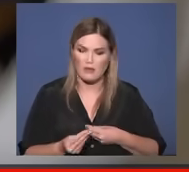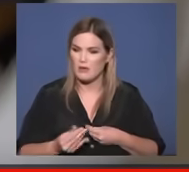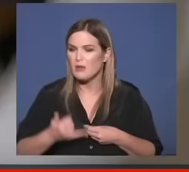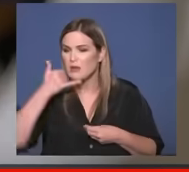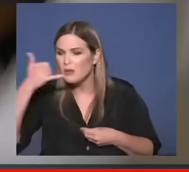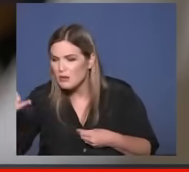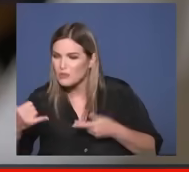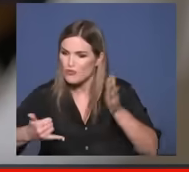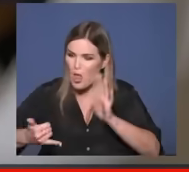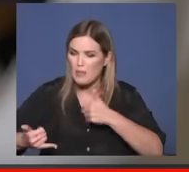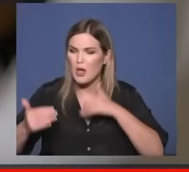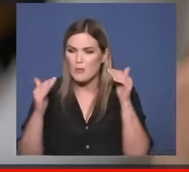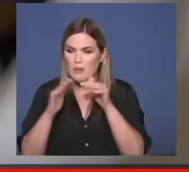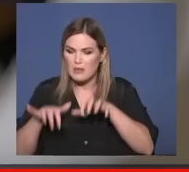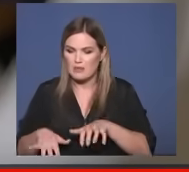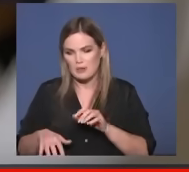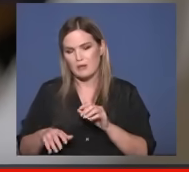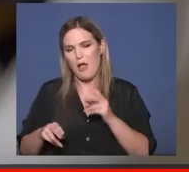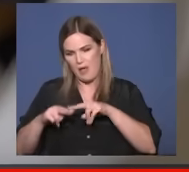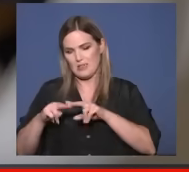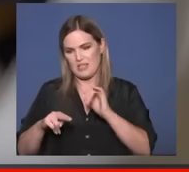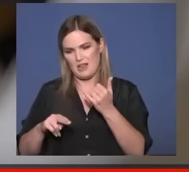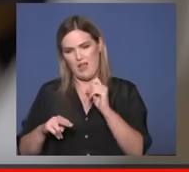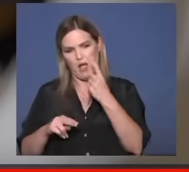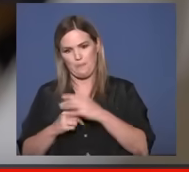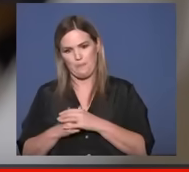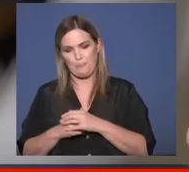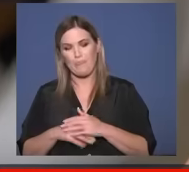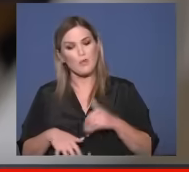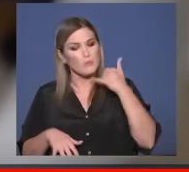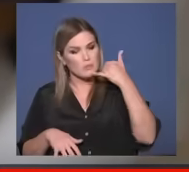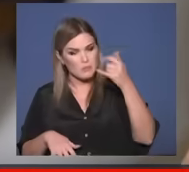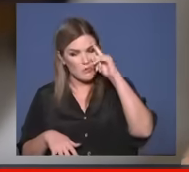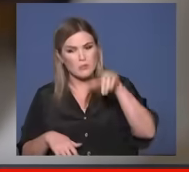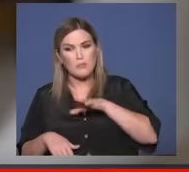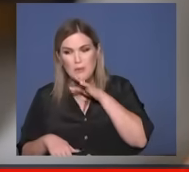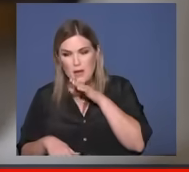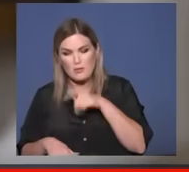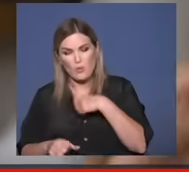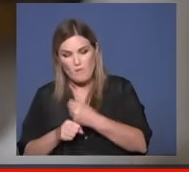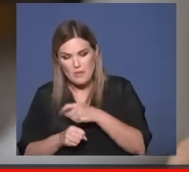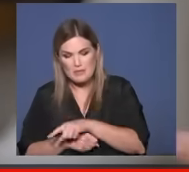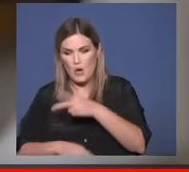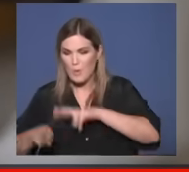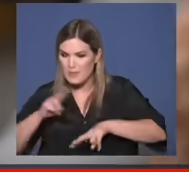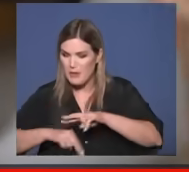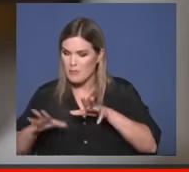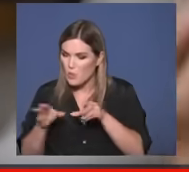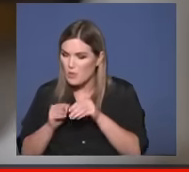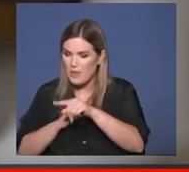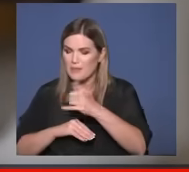הנשיא. מה שקרה אחר כך. אנחנו מתקשרים, אנחנו יודעים שאתם בבעיה, אנחנו עובדים על זה, מטפלים, אנחנו איתכם, זה